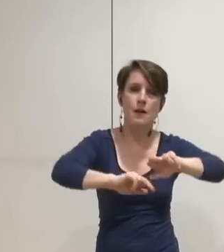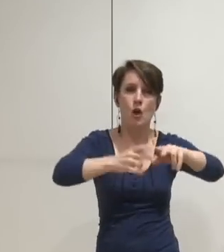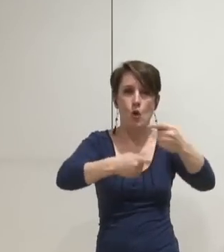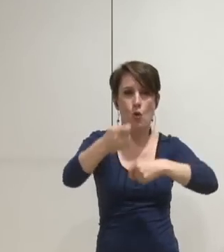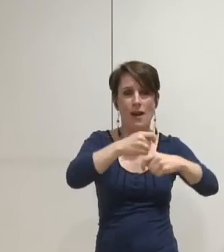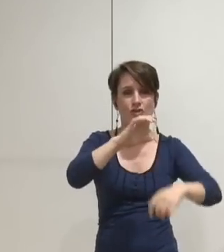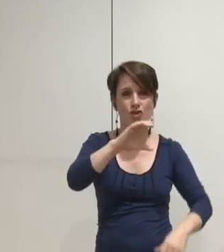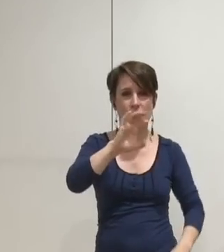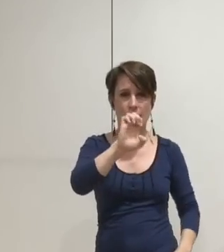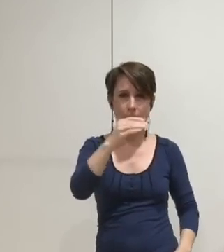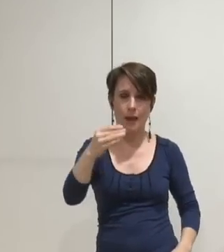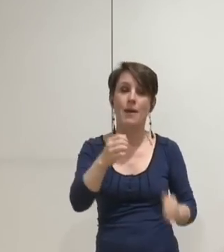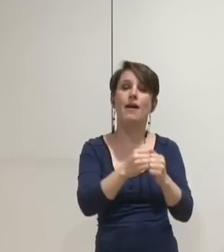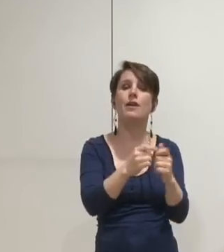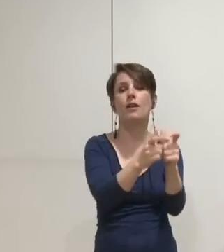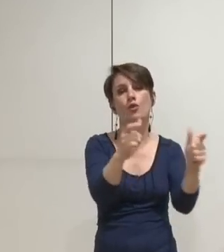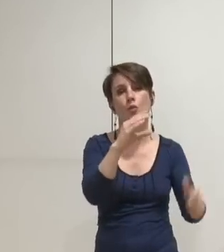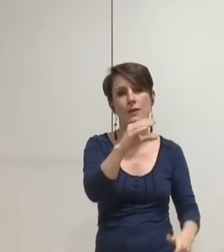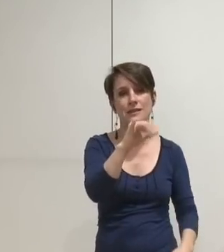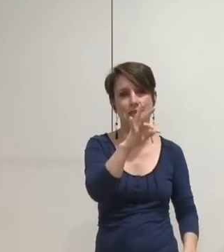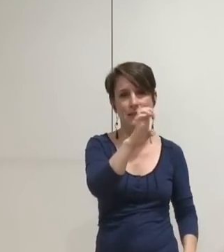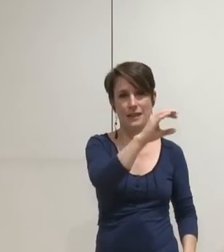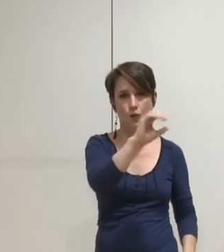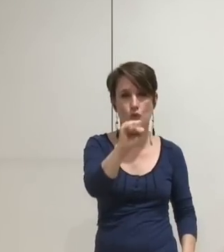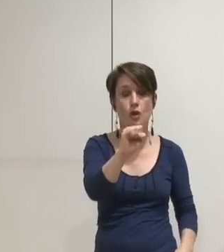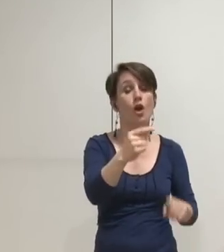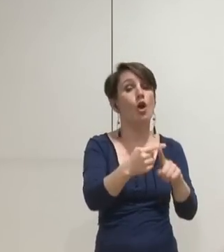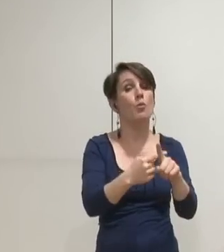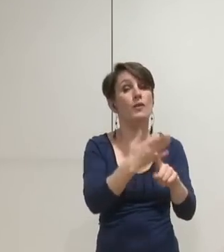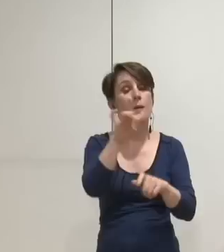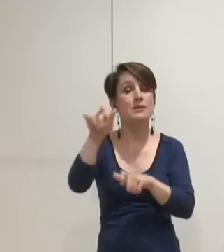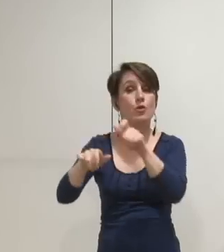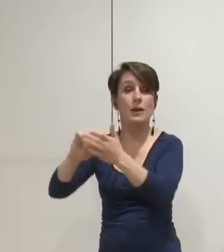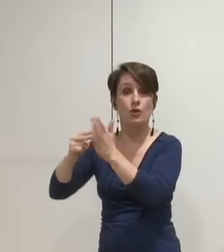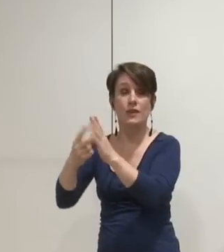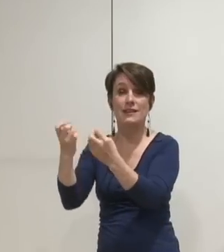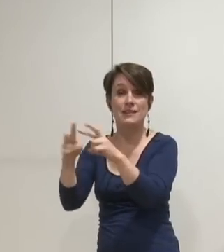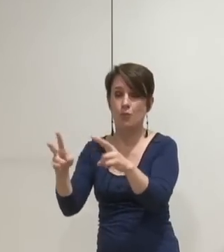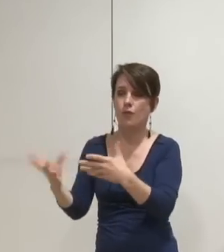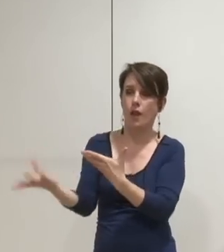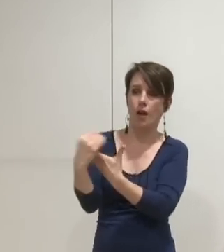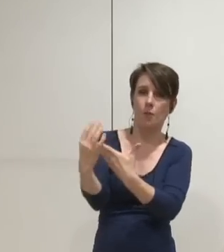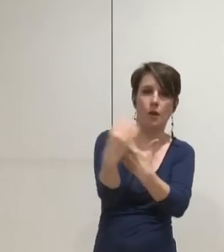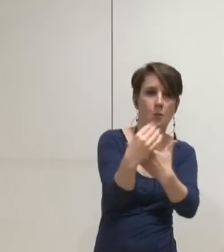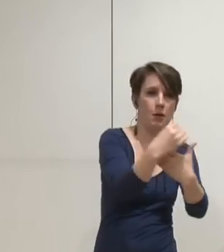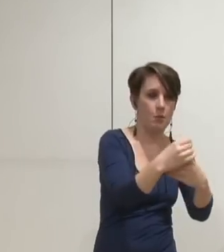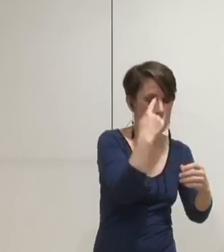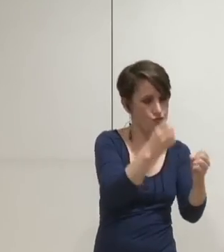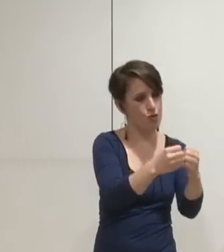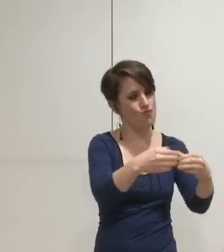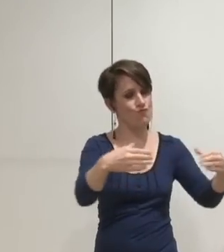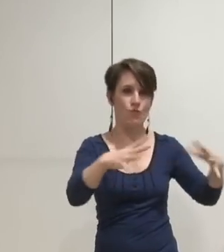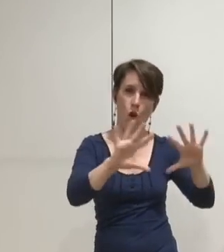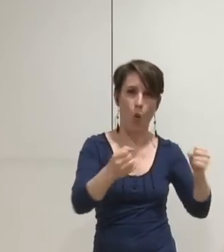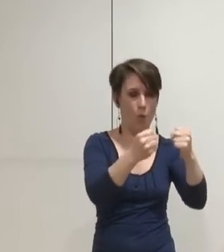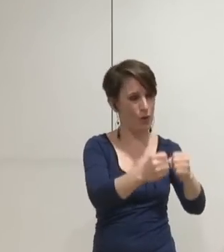progressivement d'autres techniciens de la ville seront associés à ce travail pour augmenter les compétences des services de la ville les temps